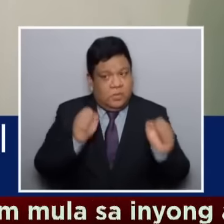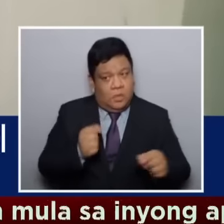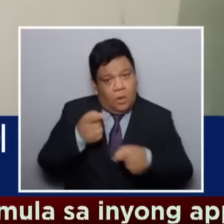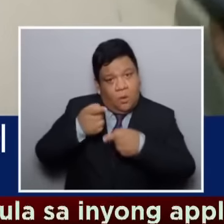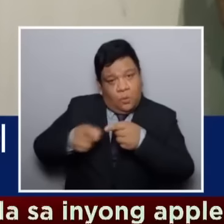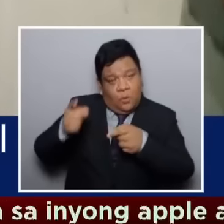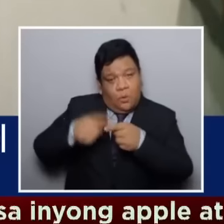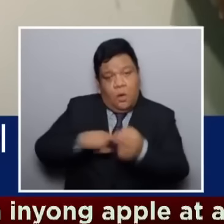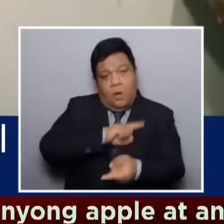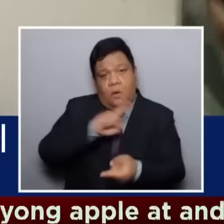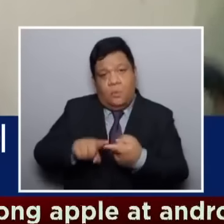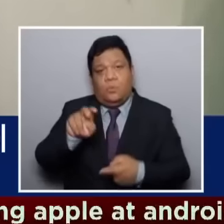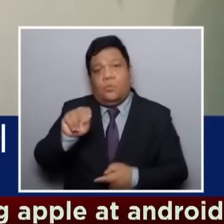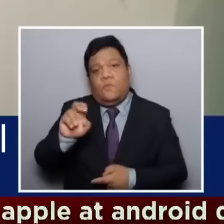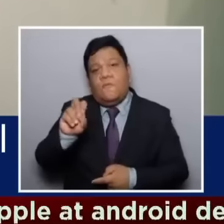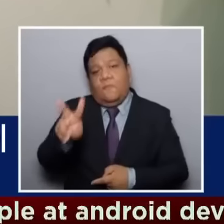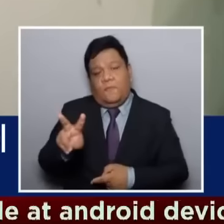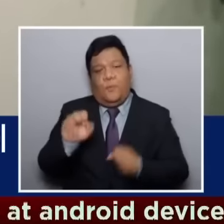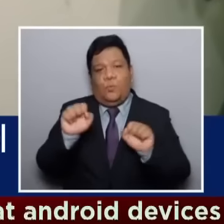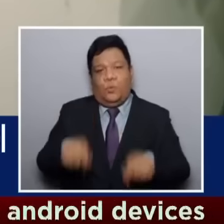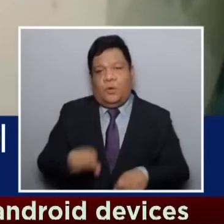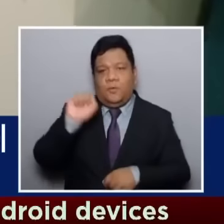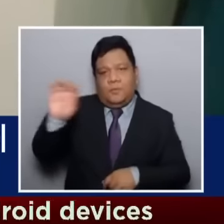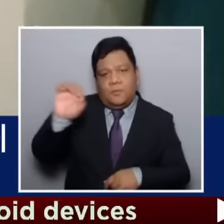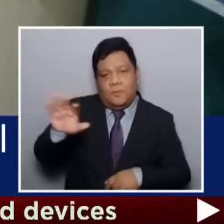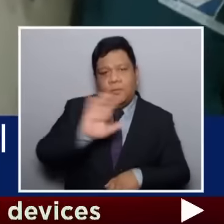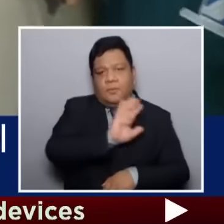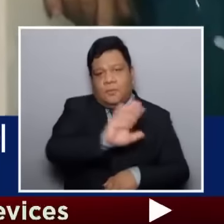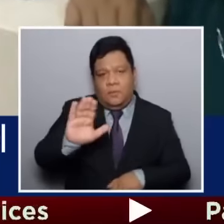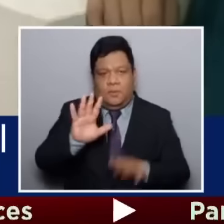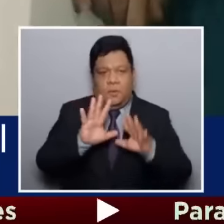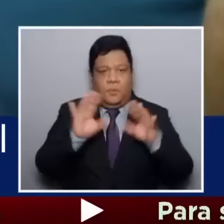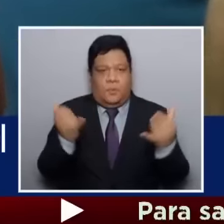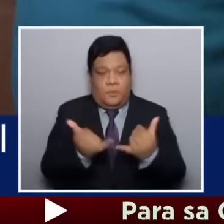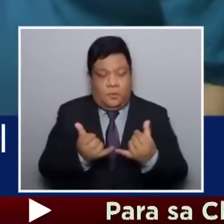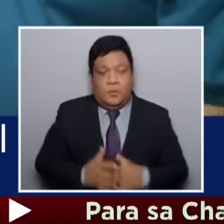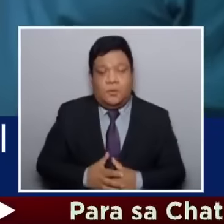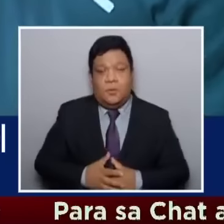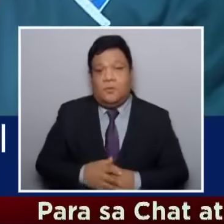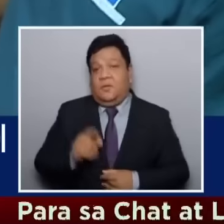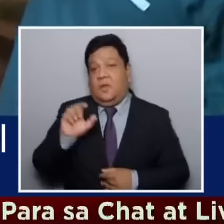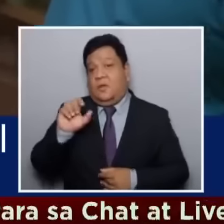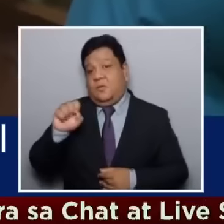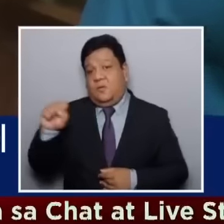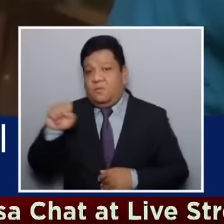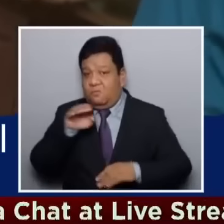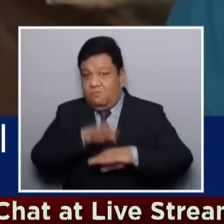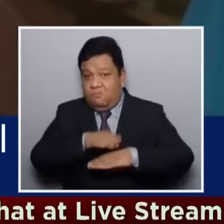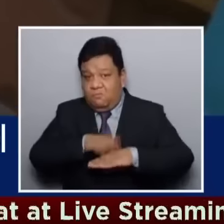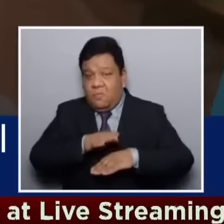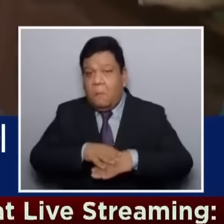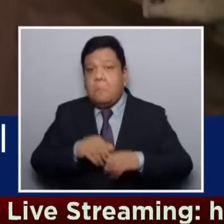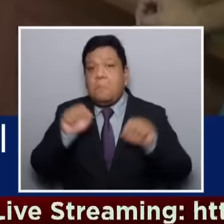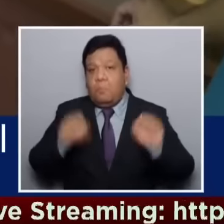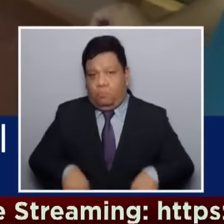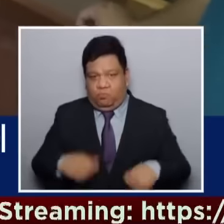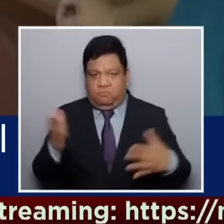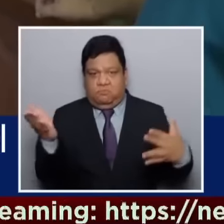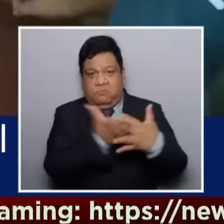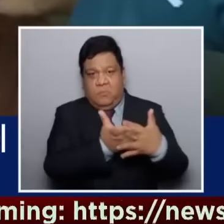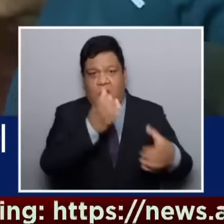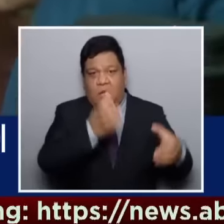hanggang November para makapag-remit ang mga establishments. Ang babala ng SSS, posibleng kasuhan ang